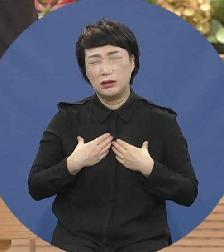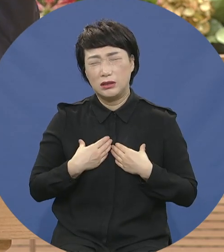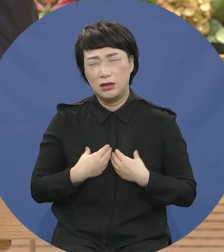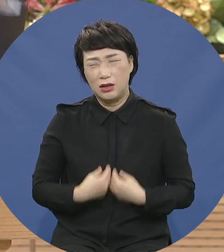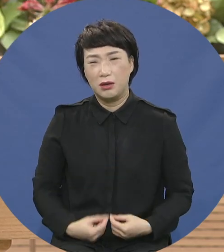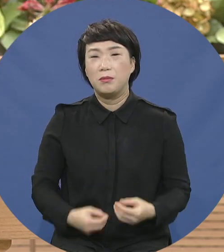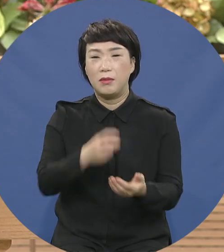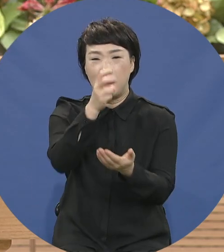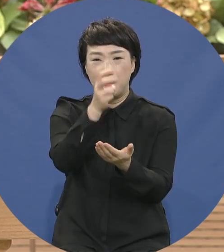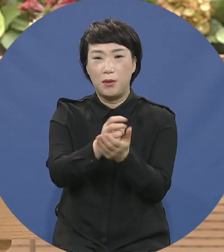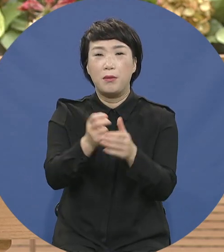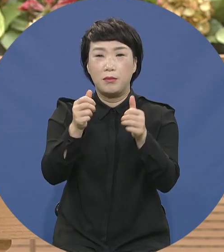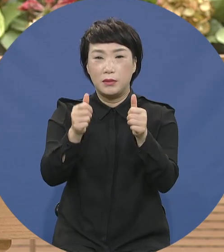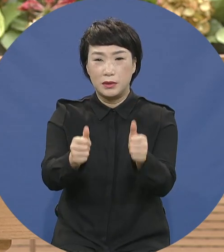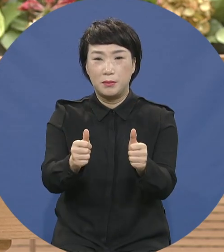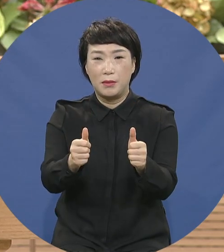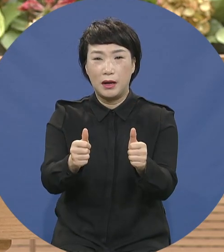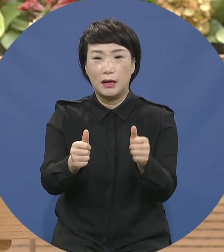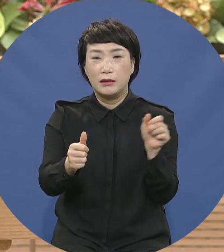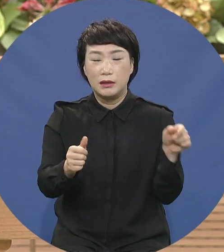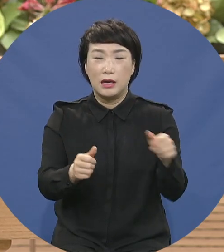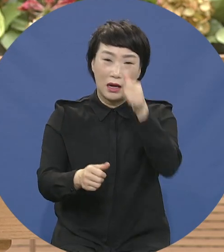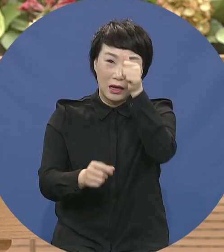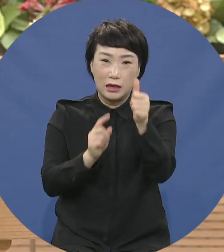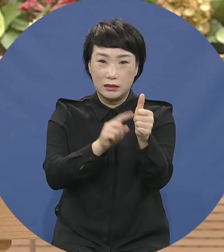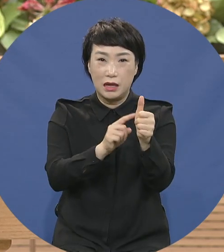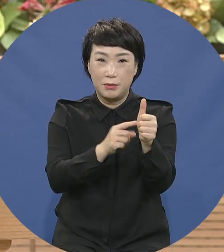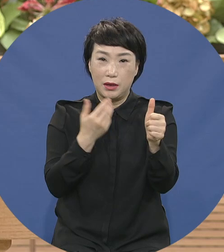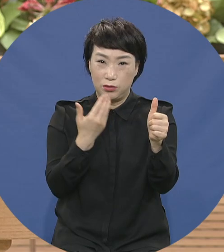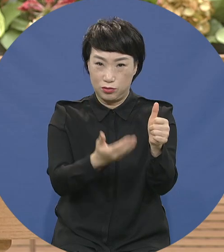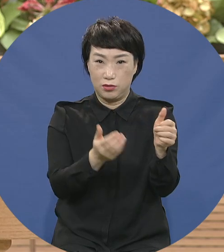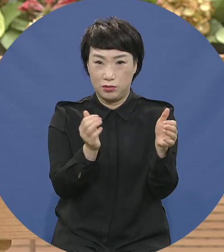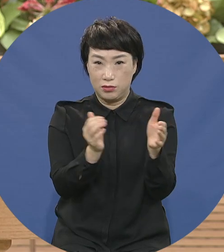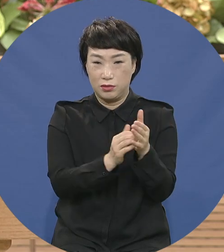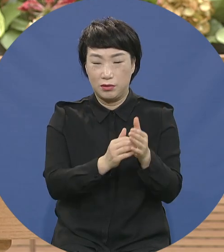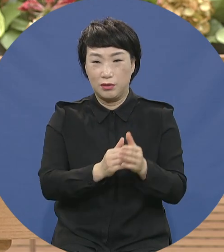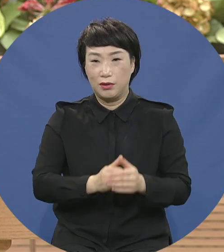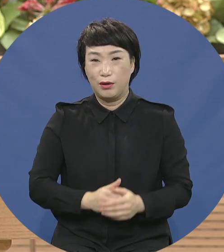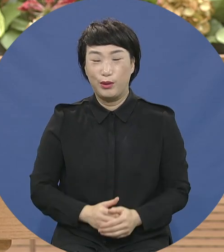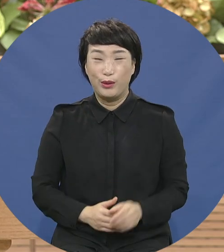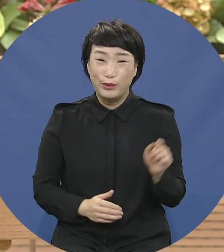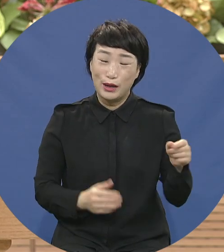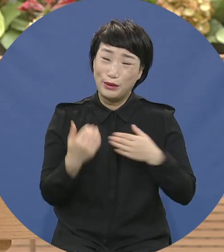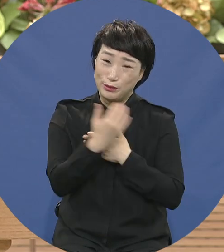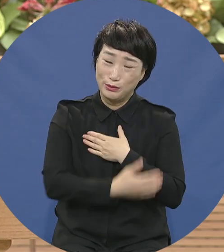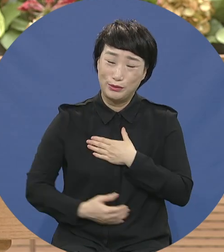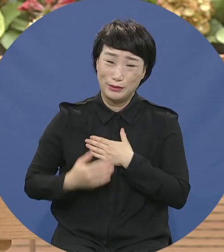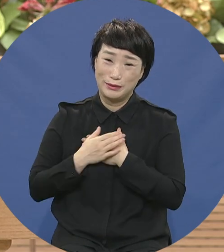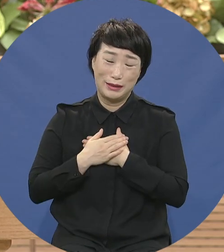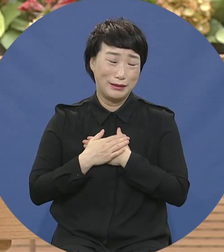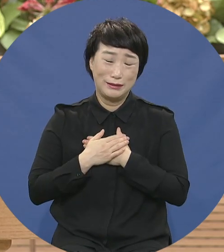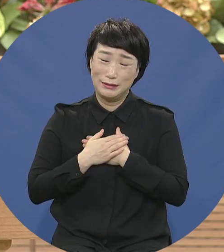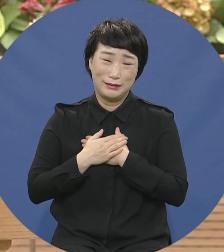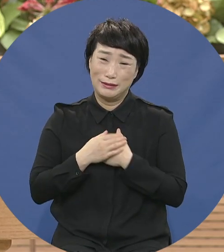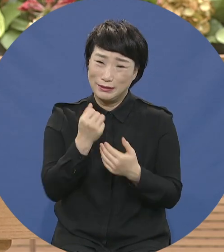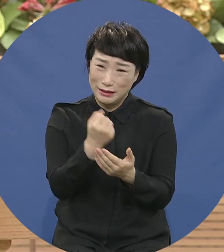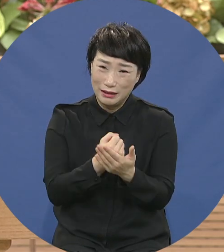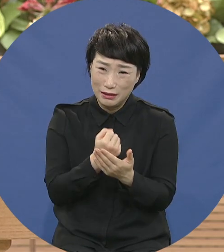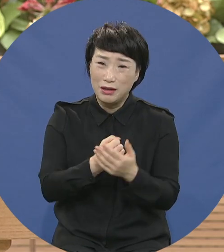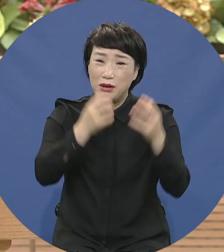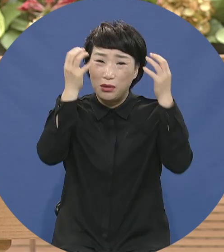절망적인 법적 심판이 아담에게 내려집니다. 육체는 이렇게